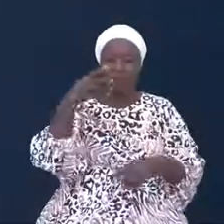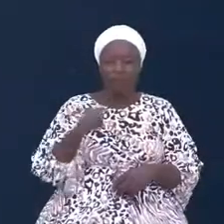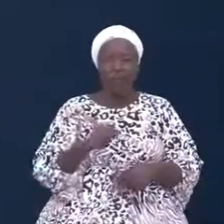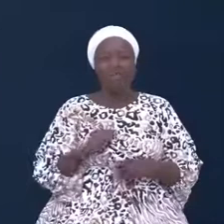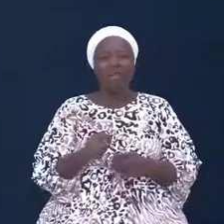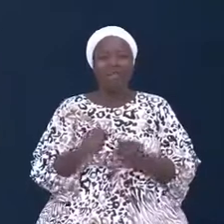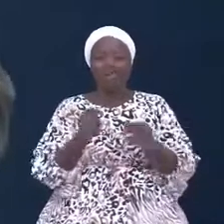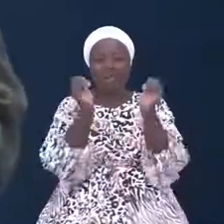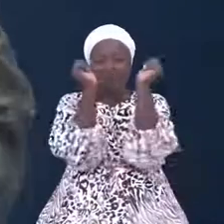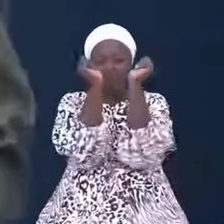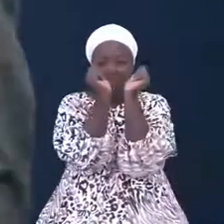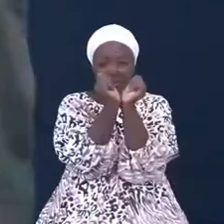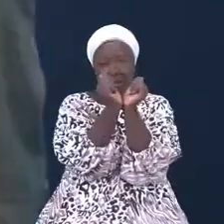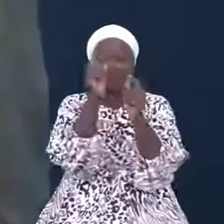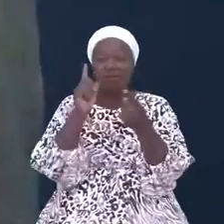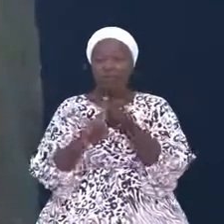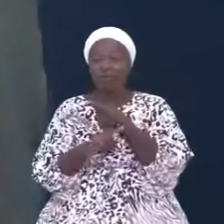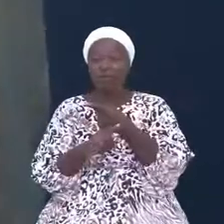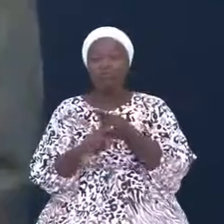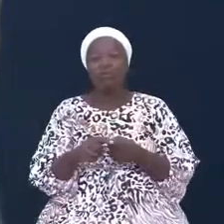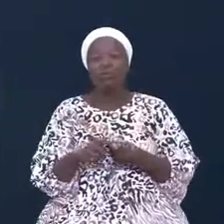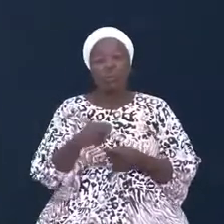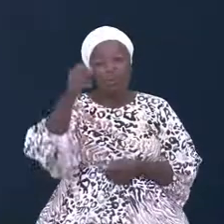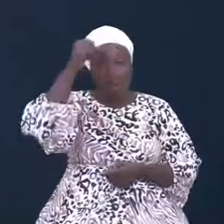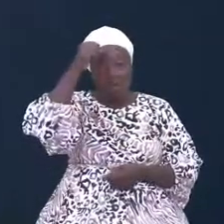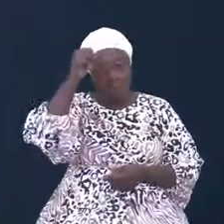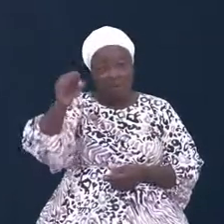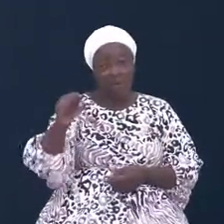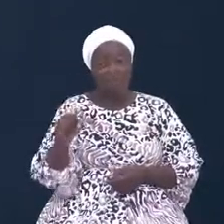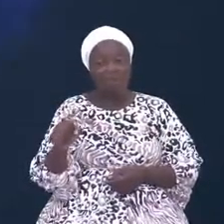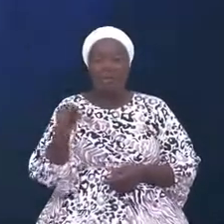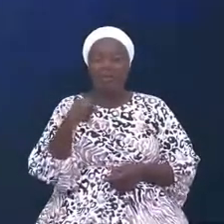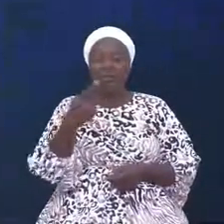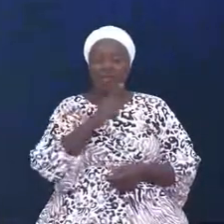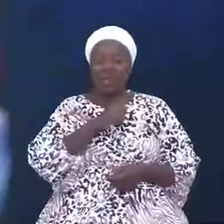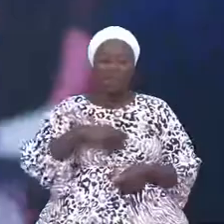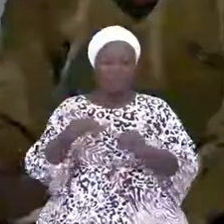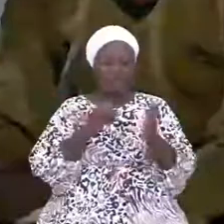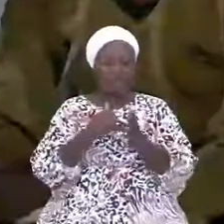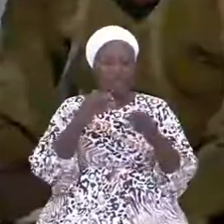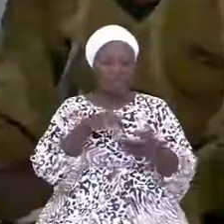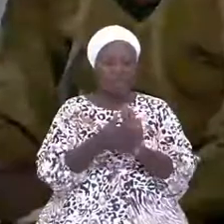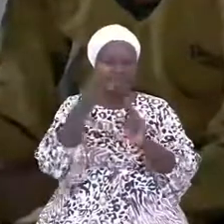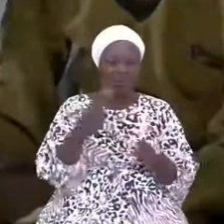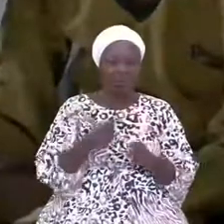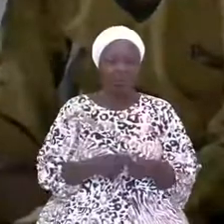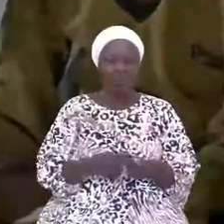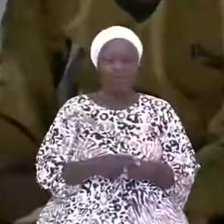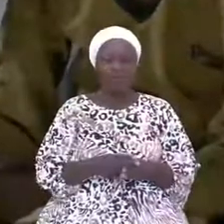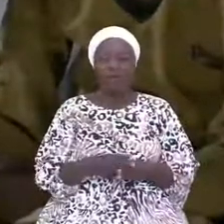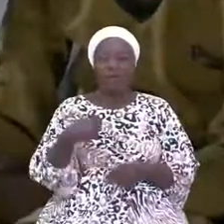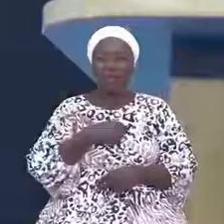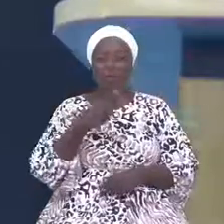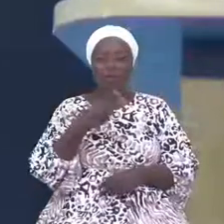Je vais te libérer de l'esclavage pour de l'esclavage à et